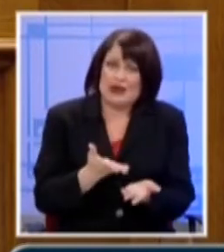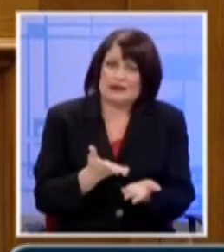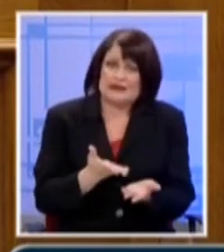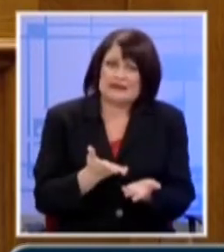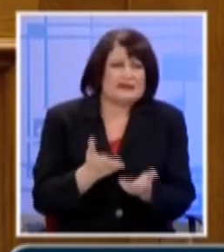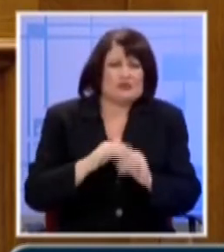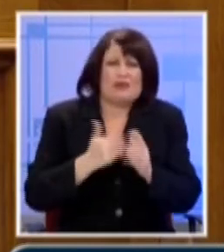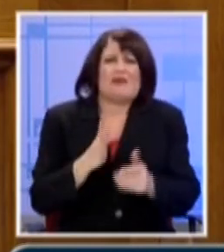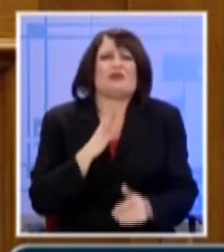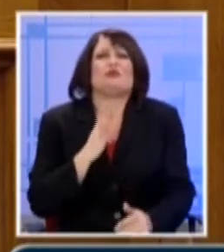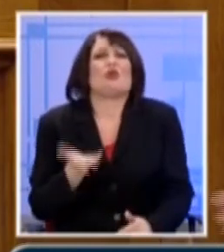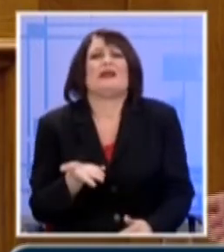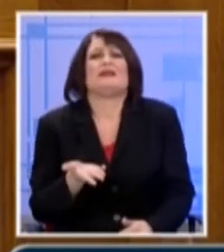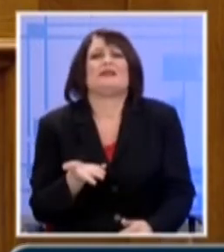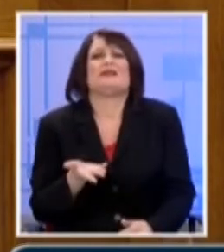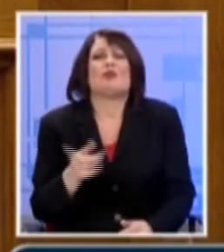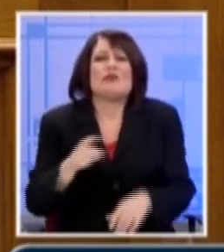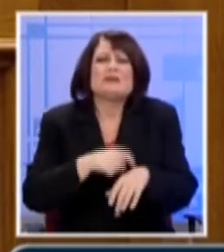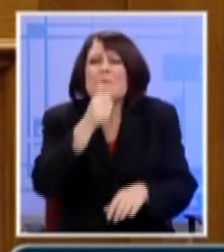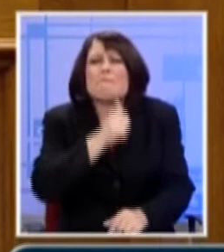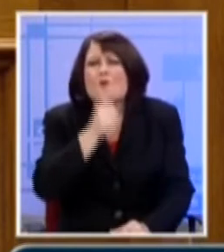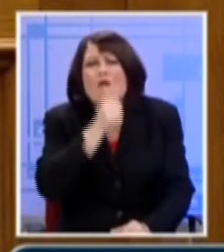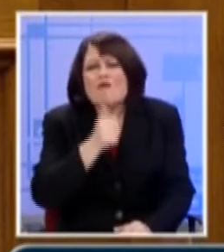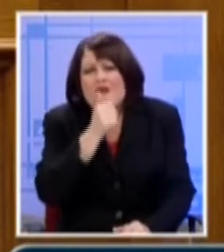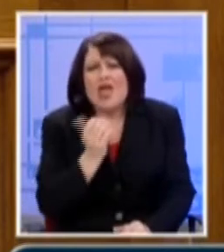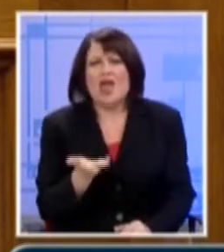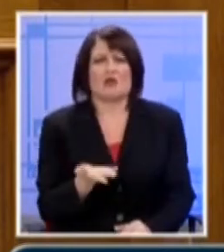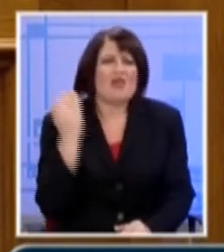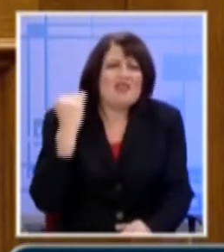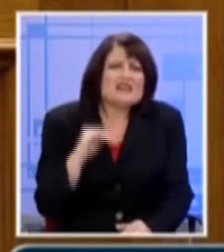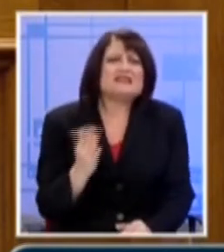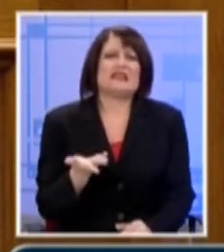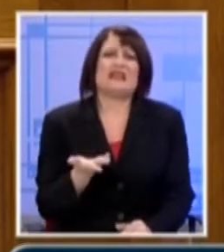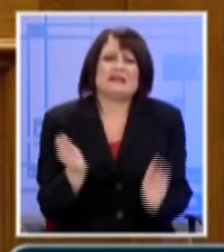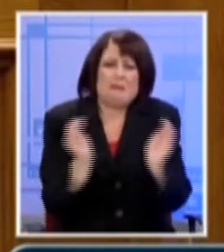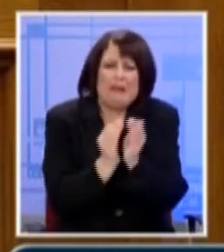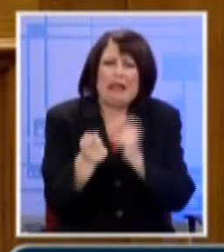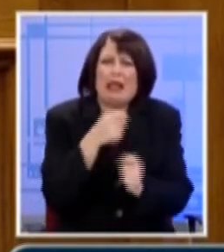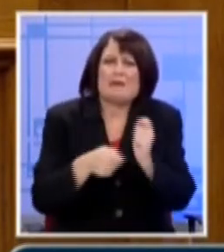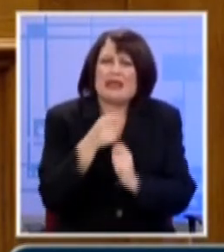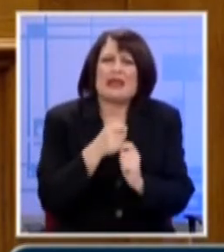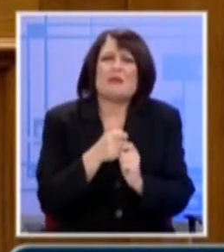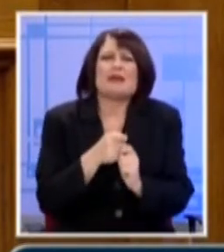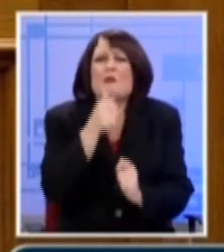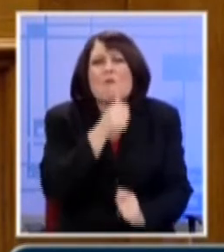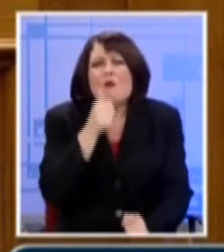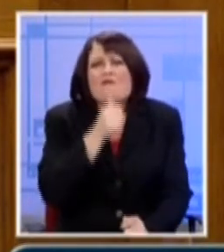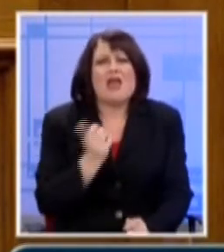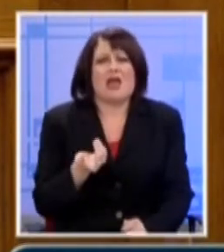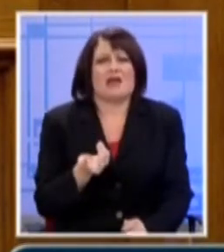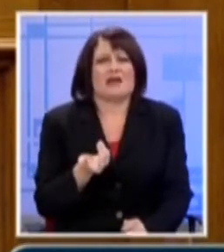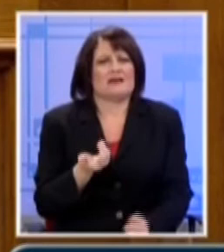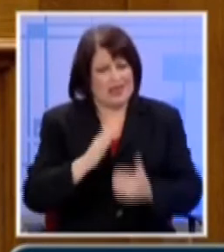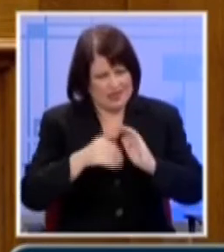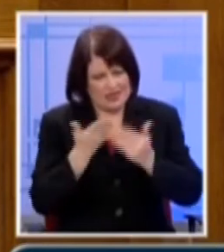τους πολίτες που δοκιμάζονται? Πόσο μπορεί να αφορά τη μικρομεσαία επιχείρηση που στενάζει? Πόσο